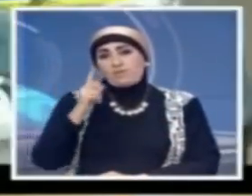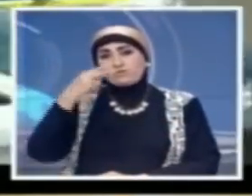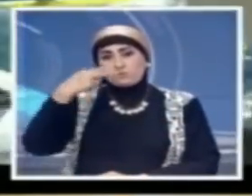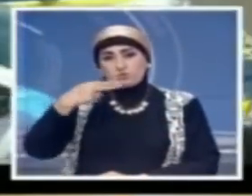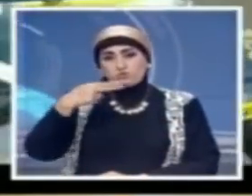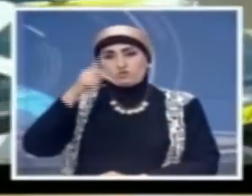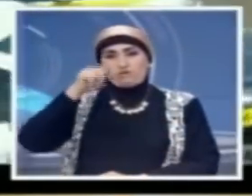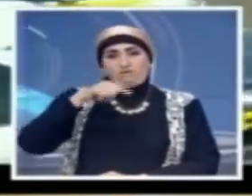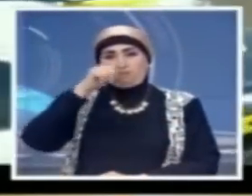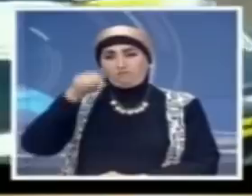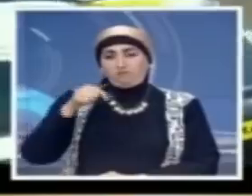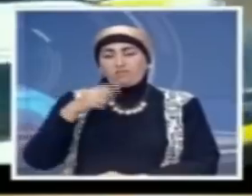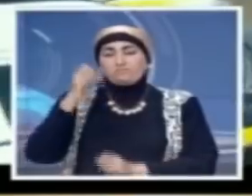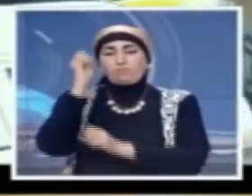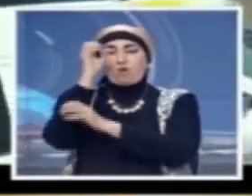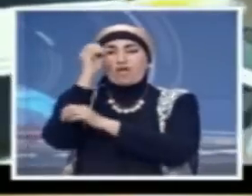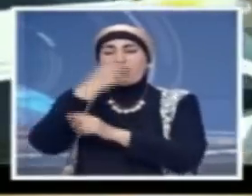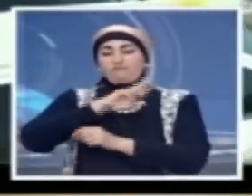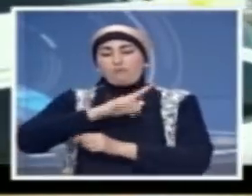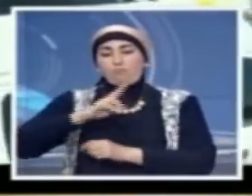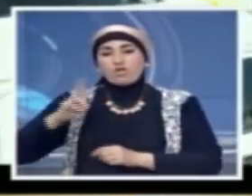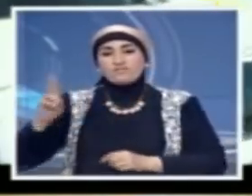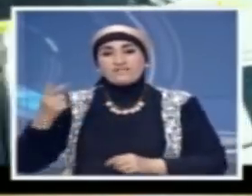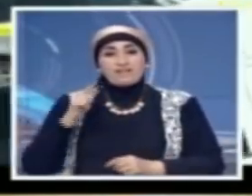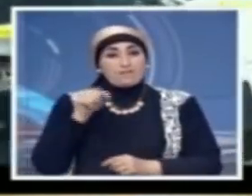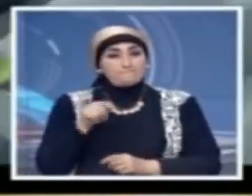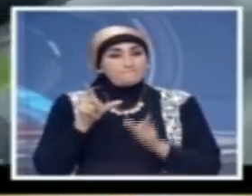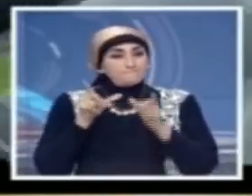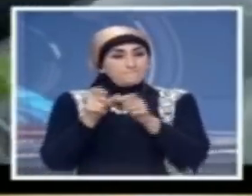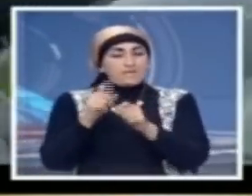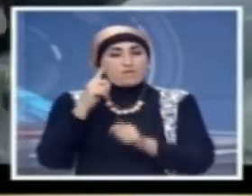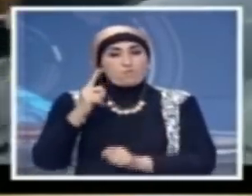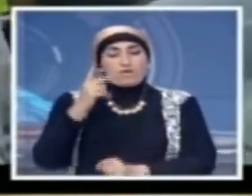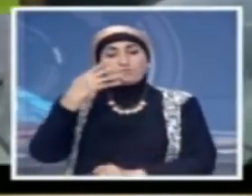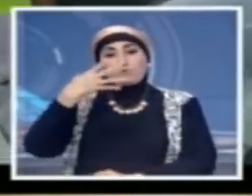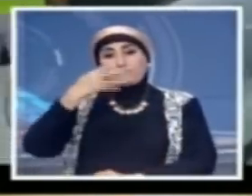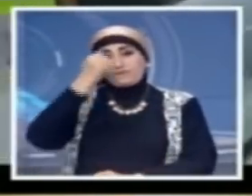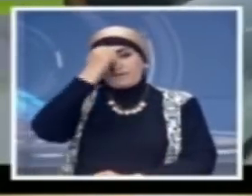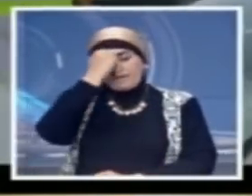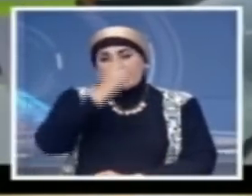260,421 مخالفة مرورية متنوعة، من بينها